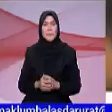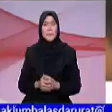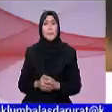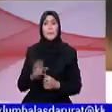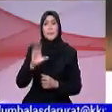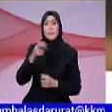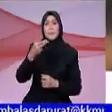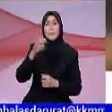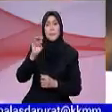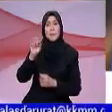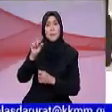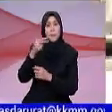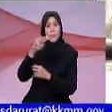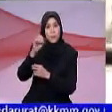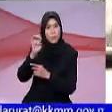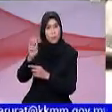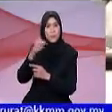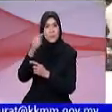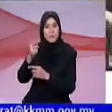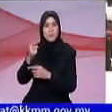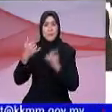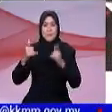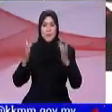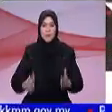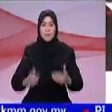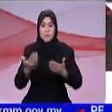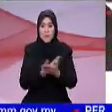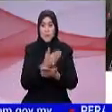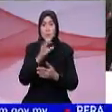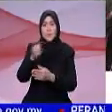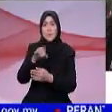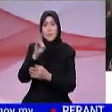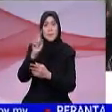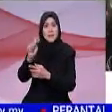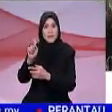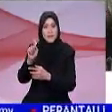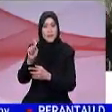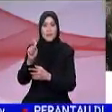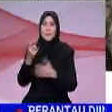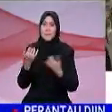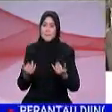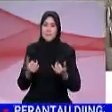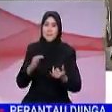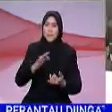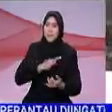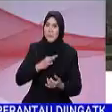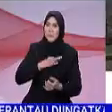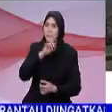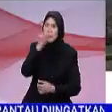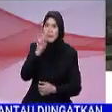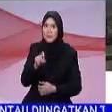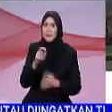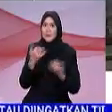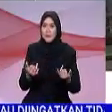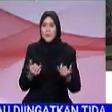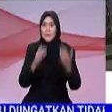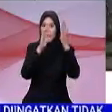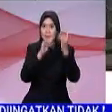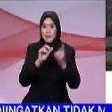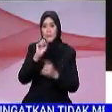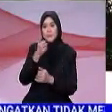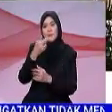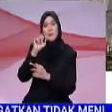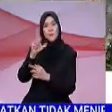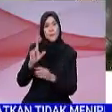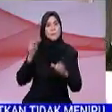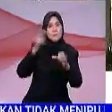Menurut Cheng Ho, buat masa ini keadaan kecederaan pemain baharu JDT itu masih lagi menjadi tanda tanya. Namun, beliau meletakkan harapan tinggi agar Syahrul Saad